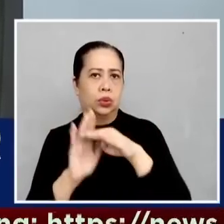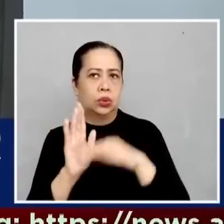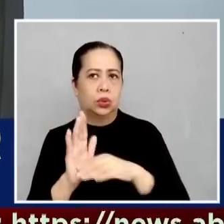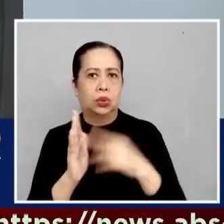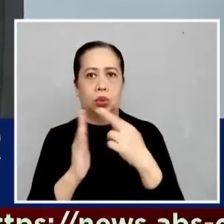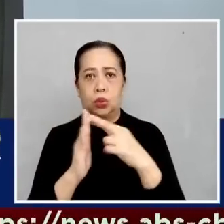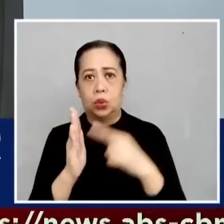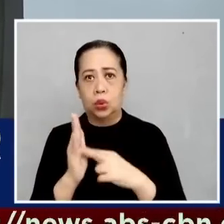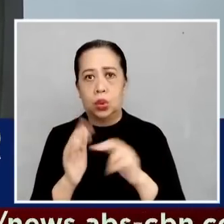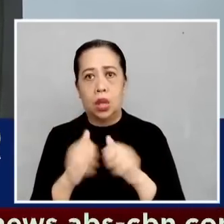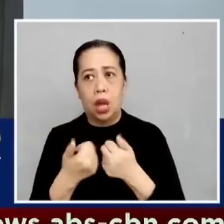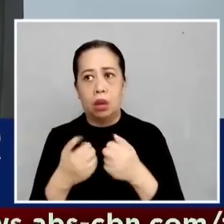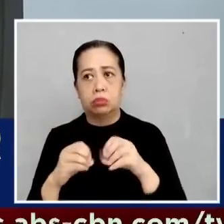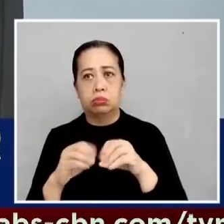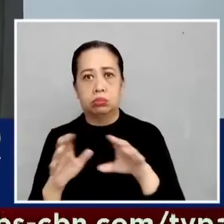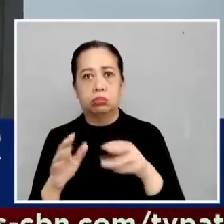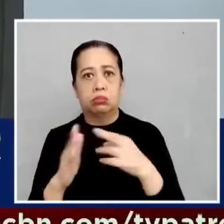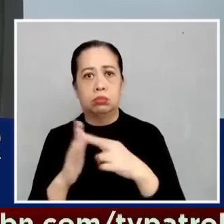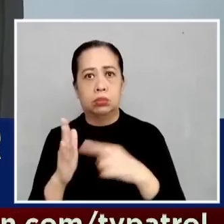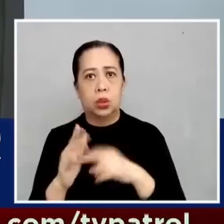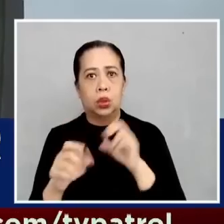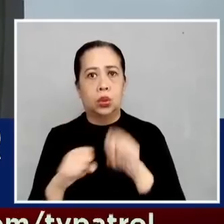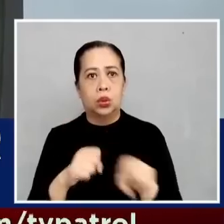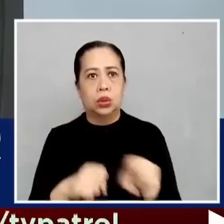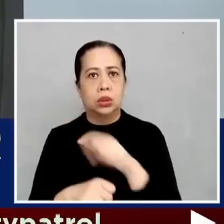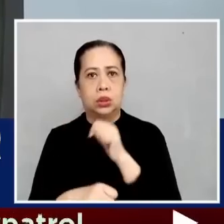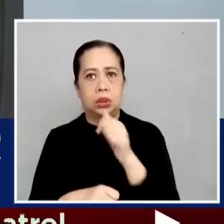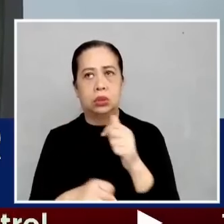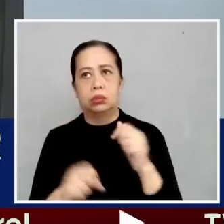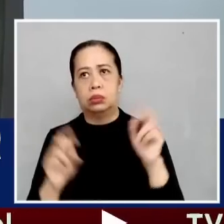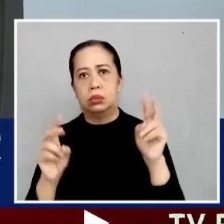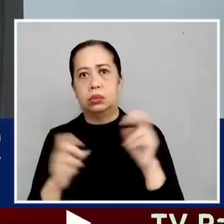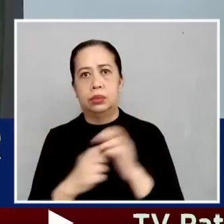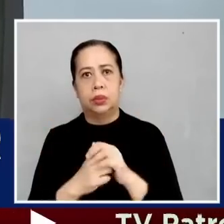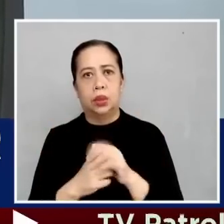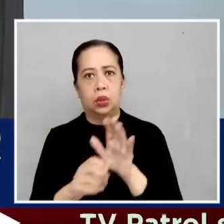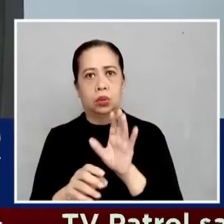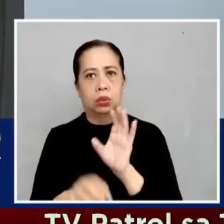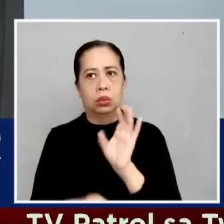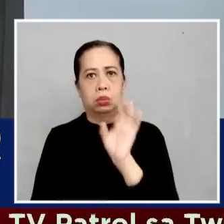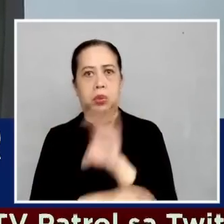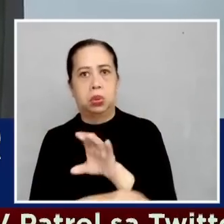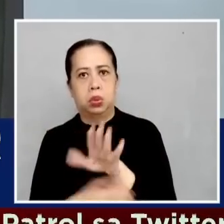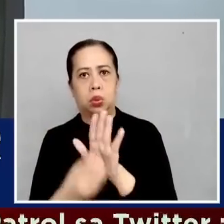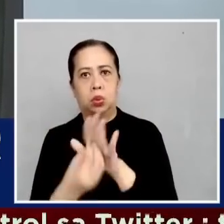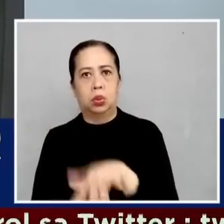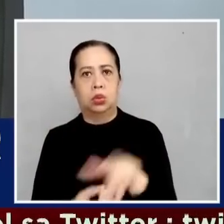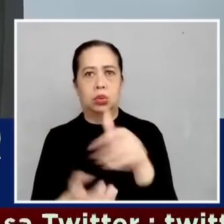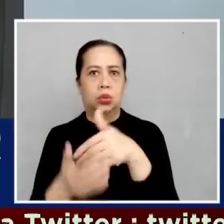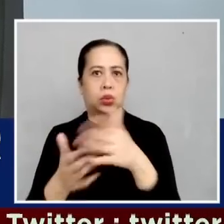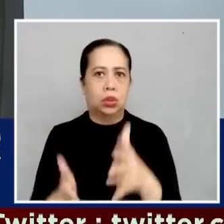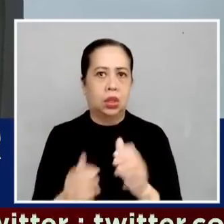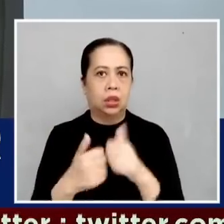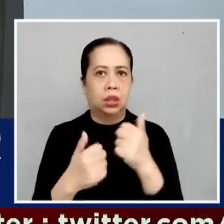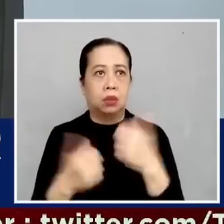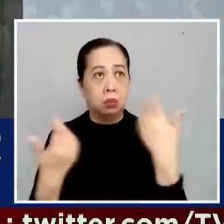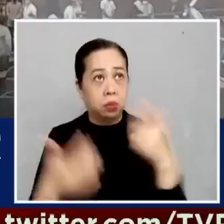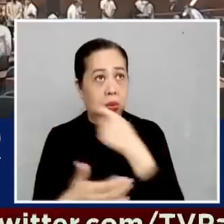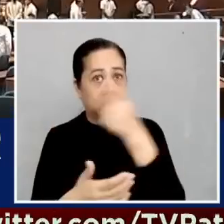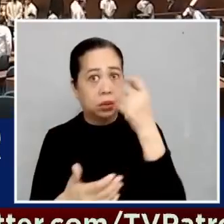kung paano ipatutupad to para hindi naman din natin na didihado yung ating mga estudyante kapag sila